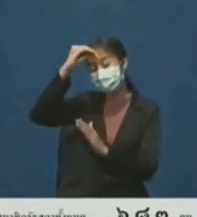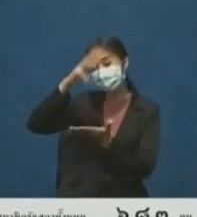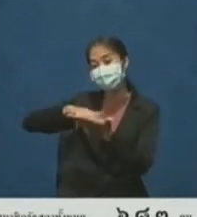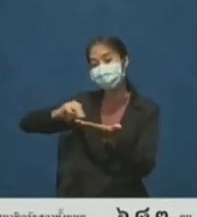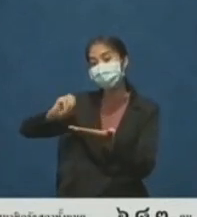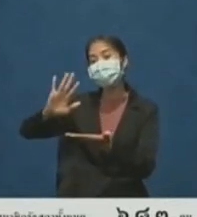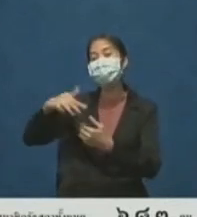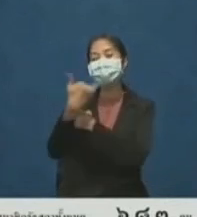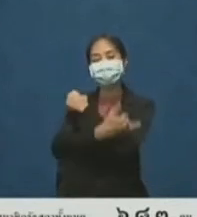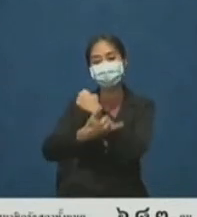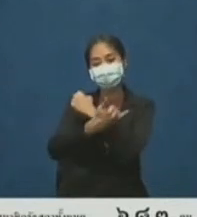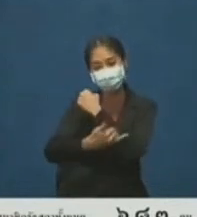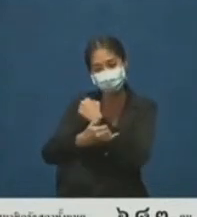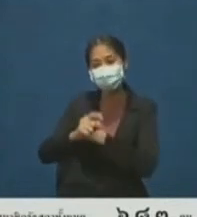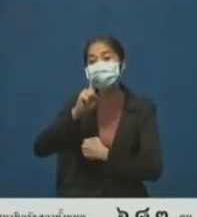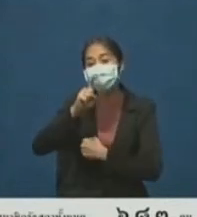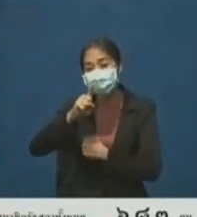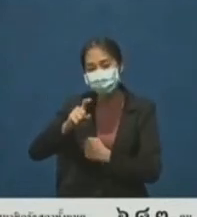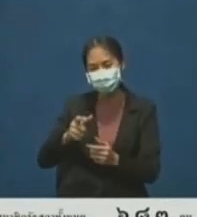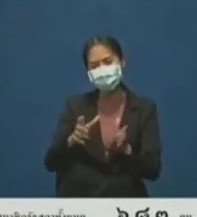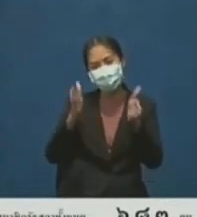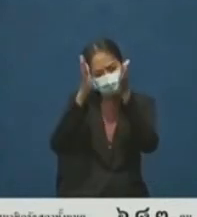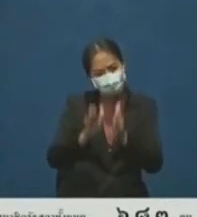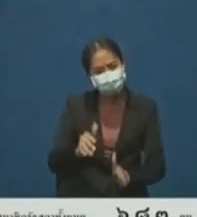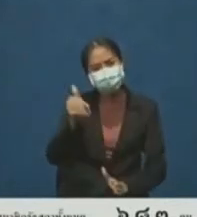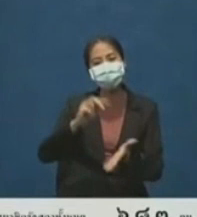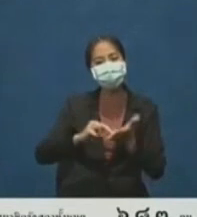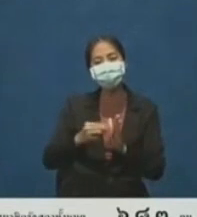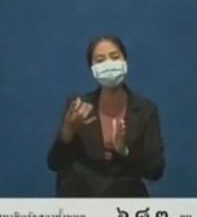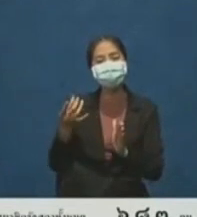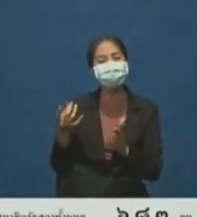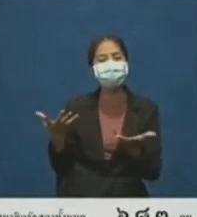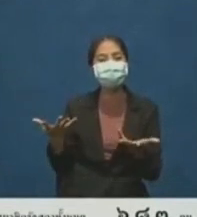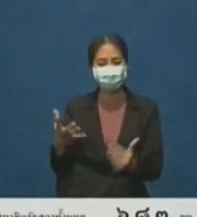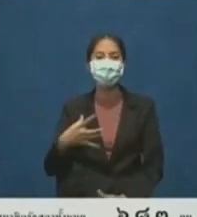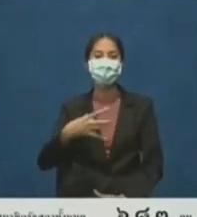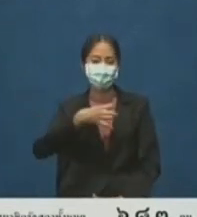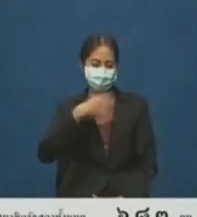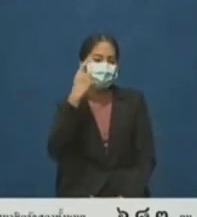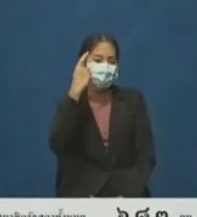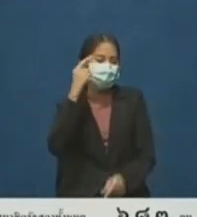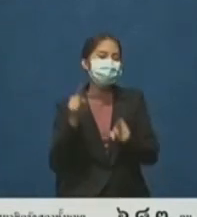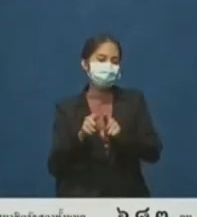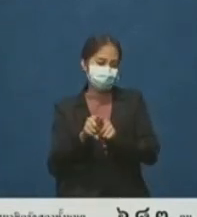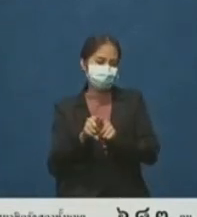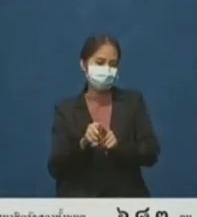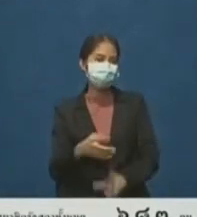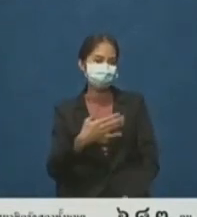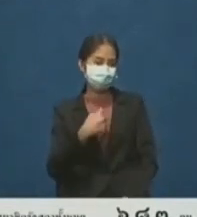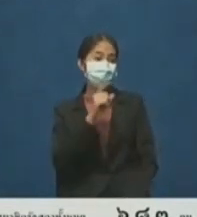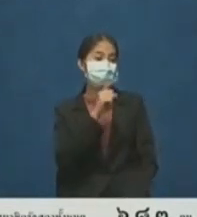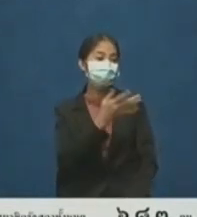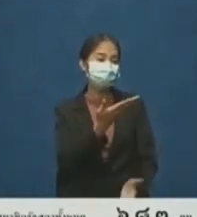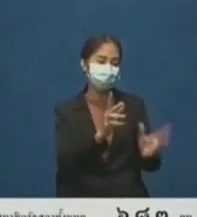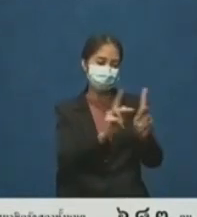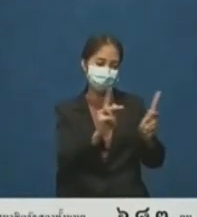ออกฟอร์ดนะครับว่าความดีคืออะไรคนดีคืออะไรนะครับตรงนี้อยากรู้เหมือนกันครับกรรมาธิการ